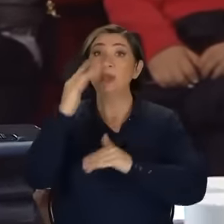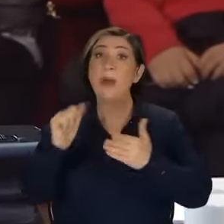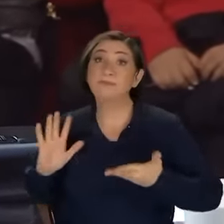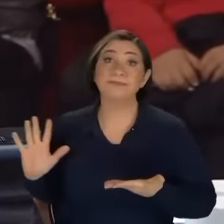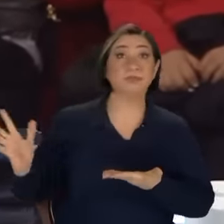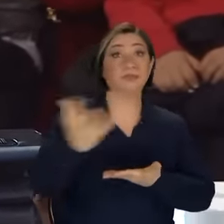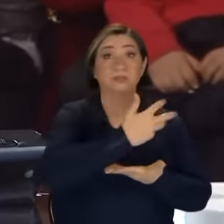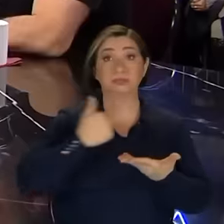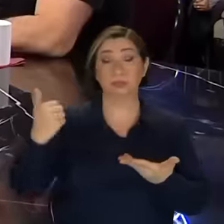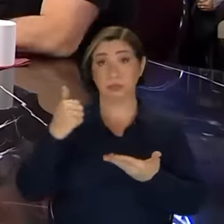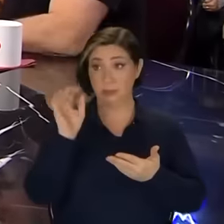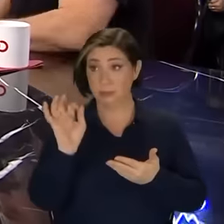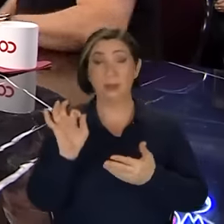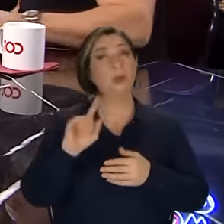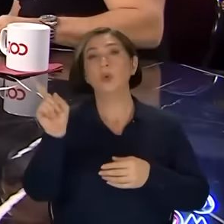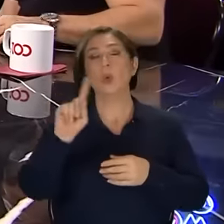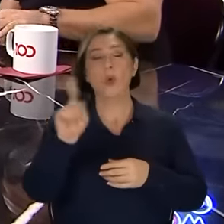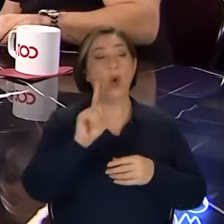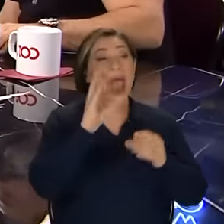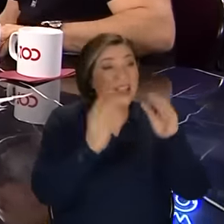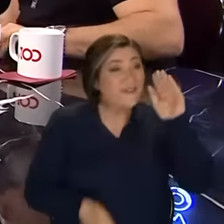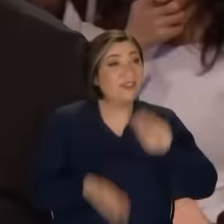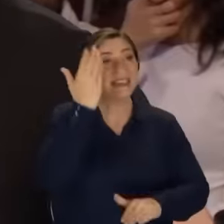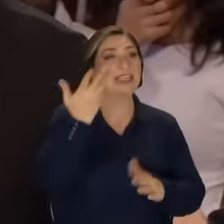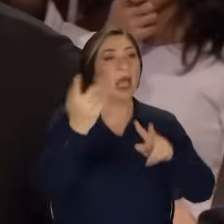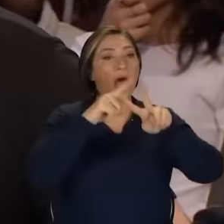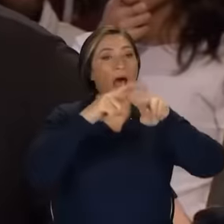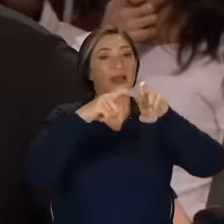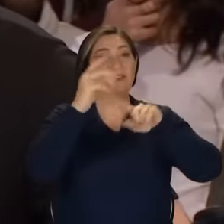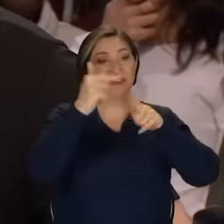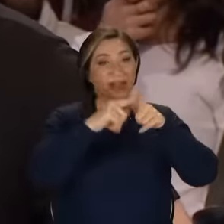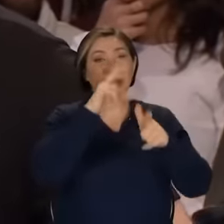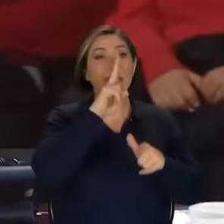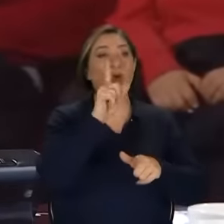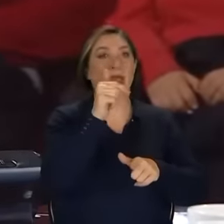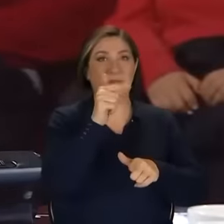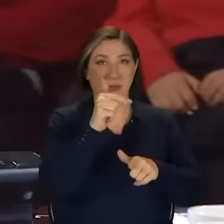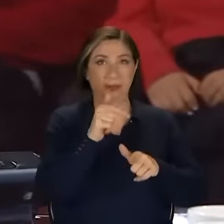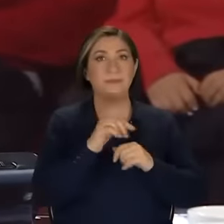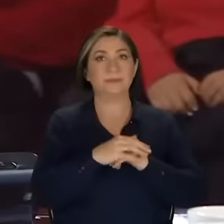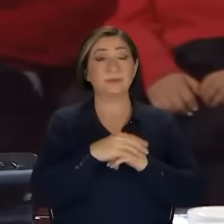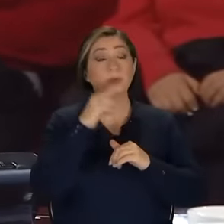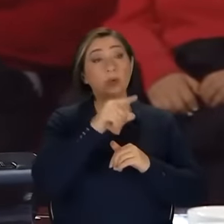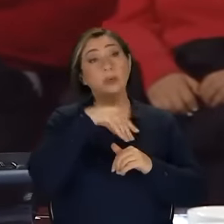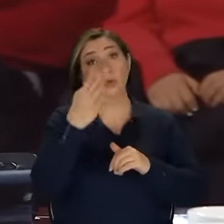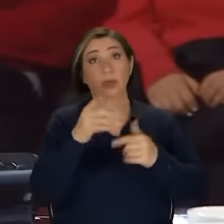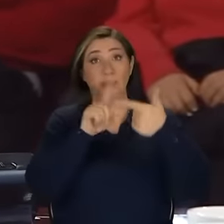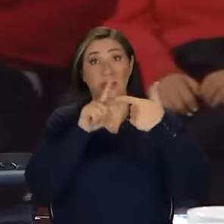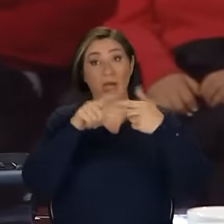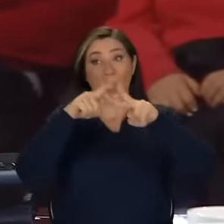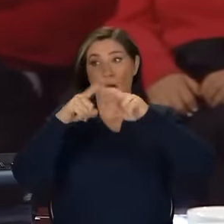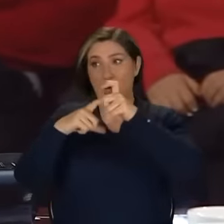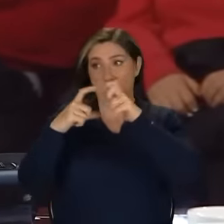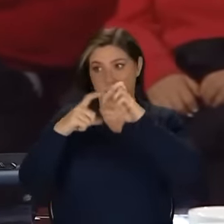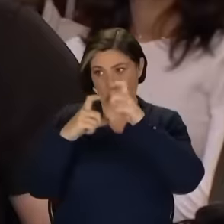hasılatlardan biri hayatındaki. Yok, içlerinde en fazla iş yapan Arif ve 216, 5 Arif milyon 216, falan. Evet. Ama ondan sonra da bu Arok var